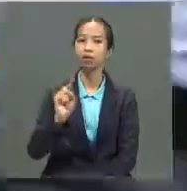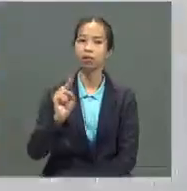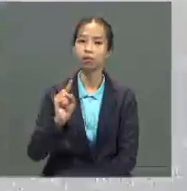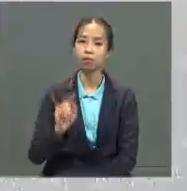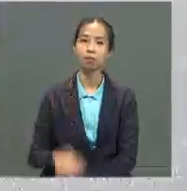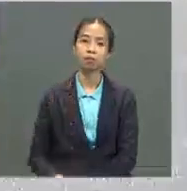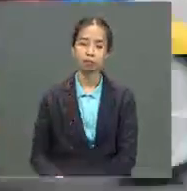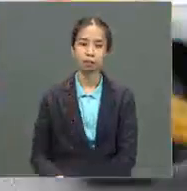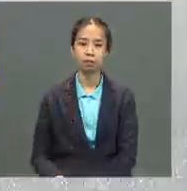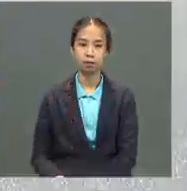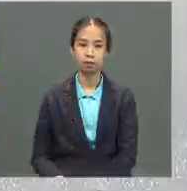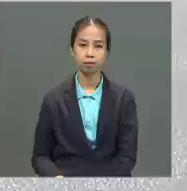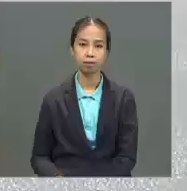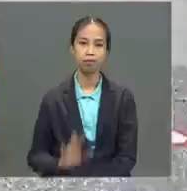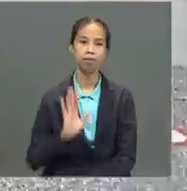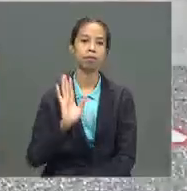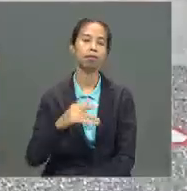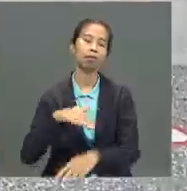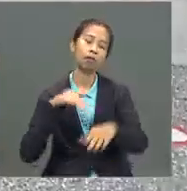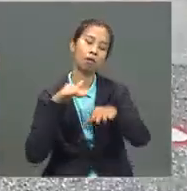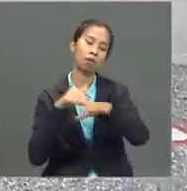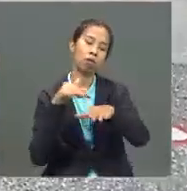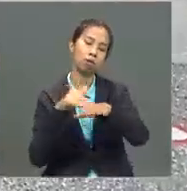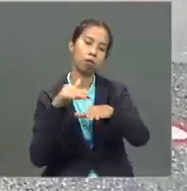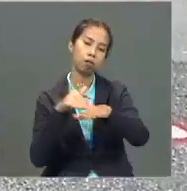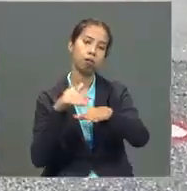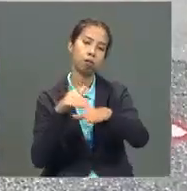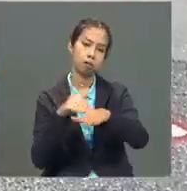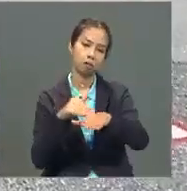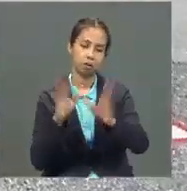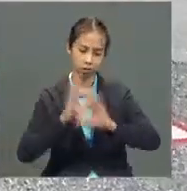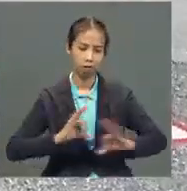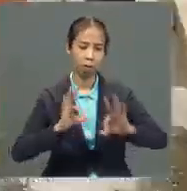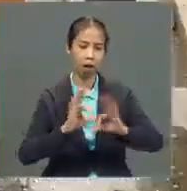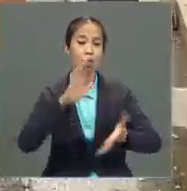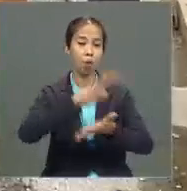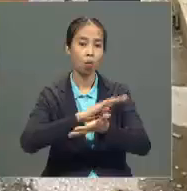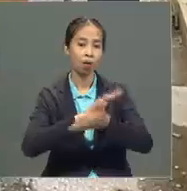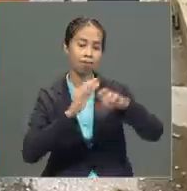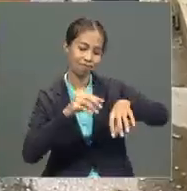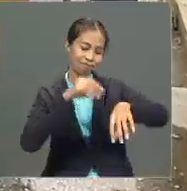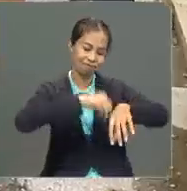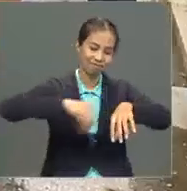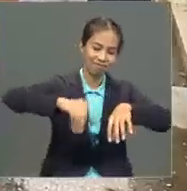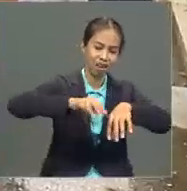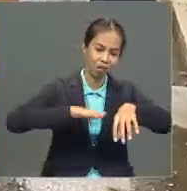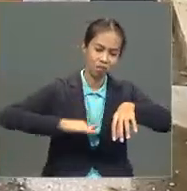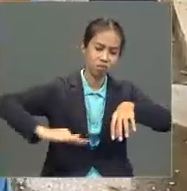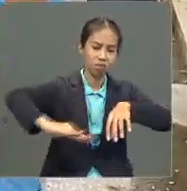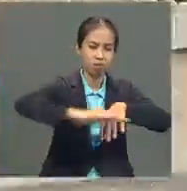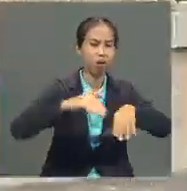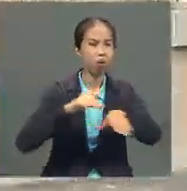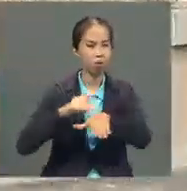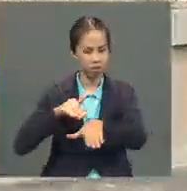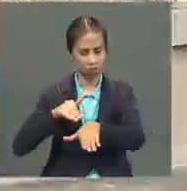การเรียนแบบฟูลแบบนี้ก็คือการจราจรที่ติดขัดโดยเฉพาะบริเวณรอบๆหน้าโรงเรียนเมื่อช่วงเช้าที่ผ่านมานะครับแต่ว่ามาตร